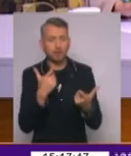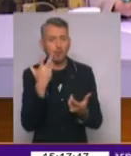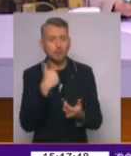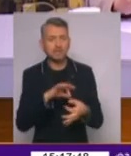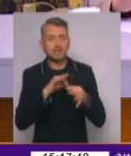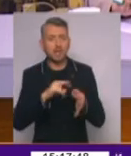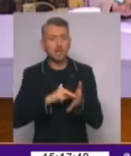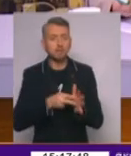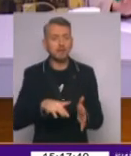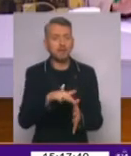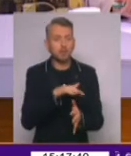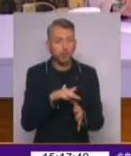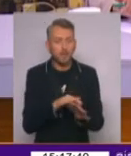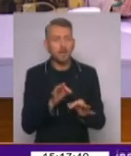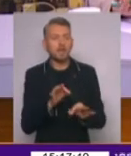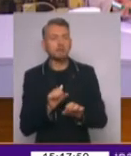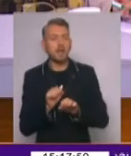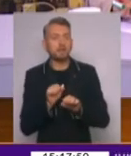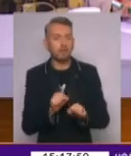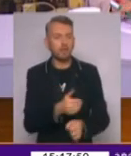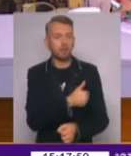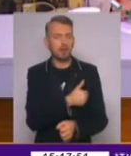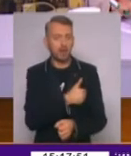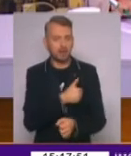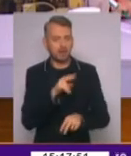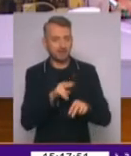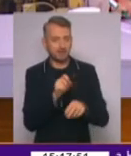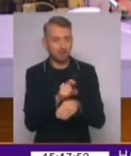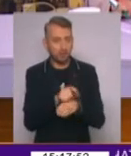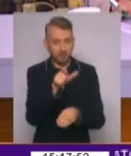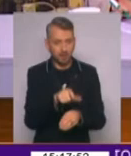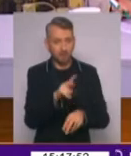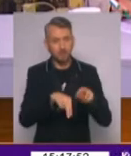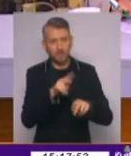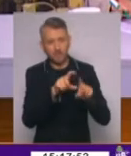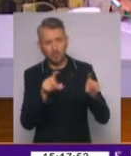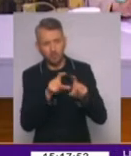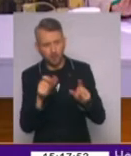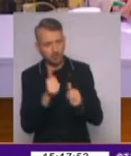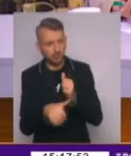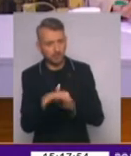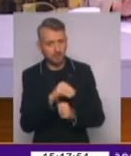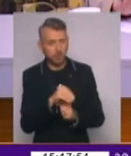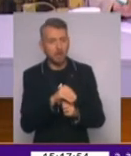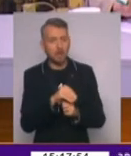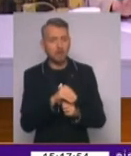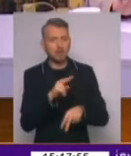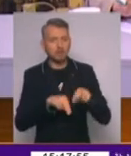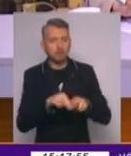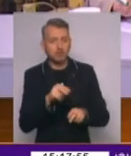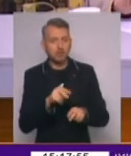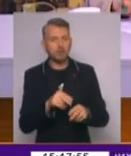території фактично виправдовує бажання замовника, тобто будівельних компаній, частіше всього, створити ще